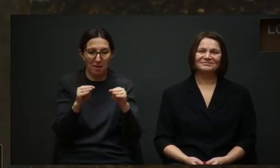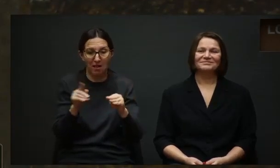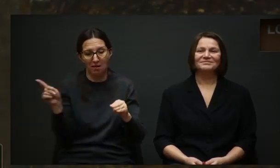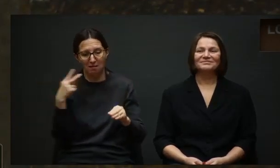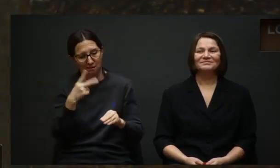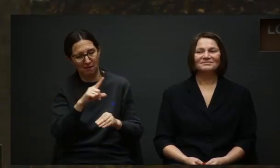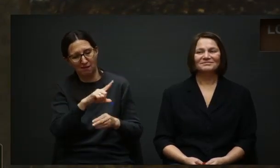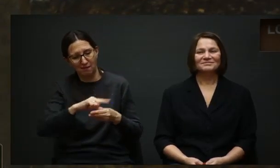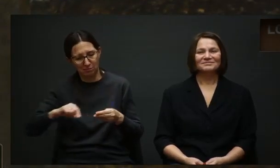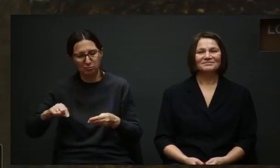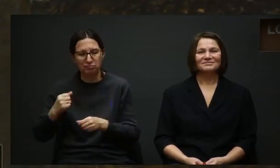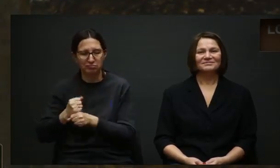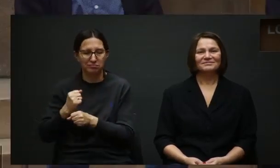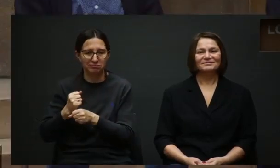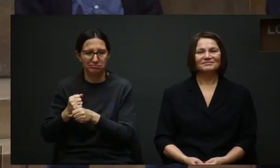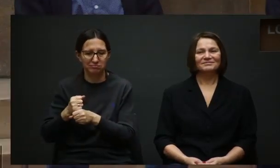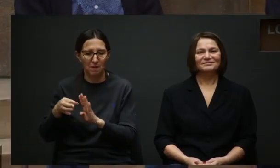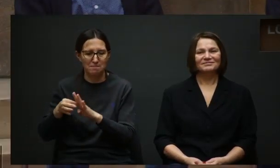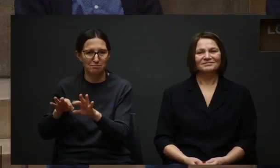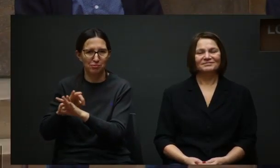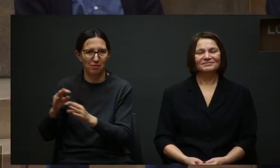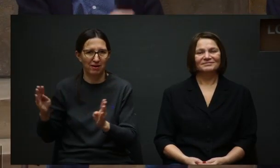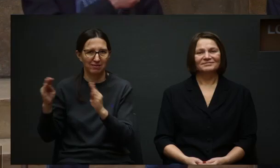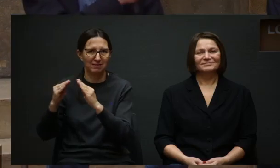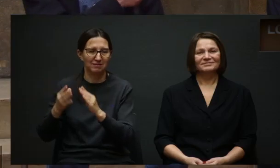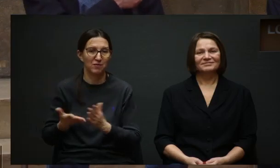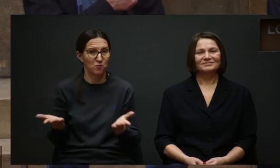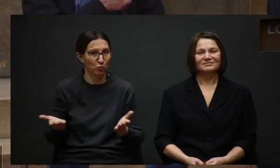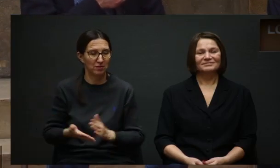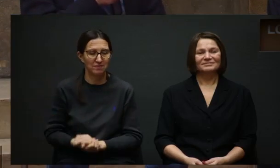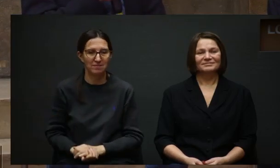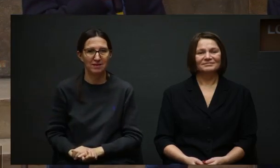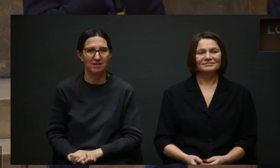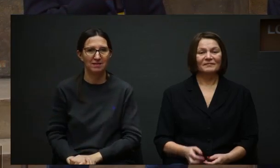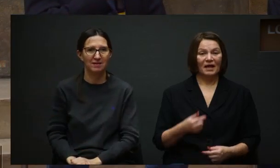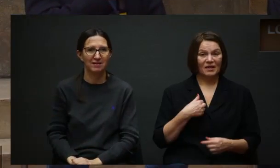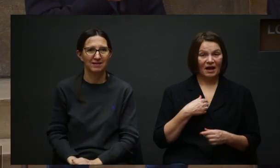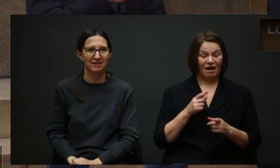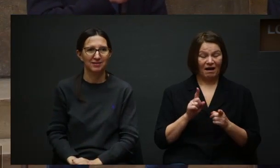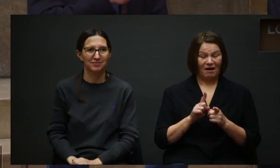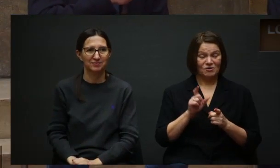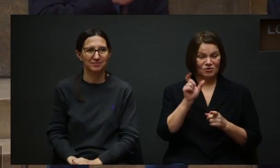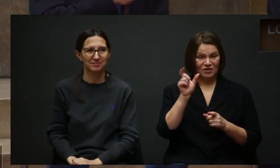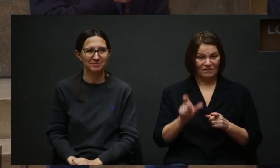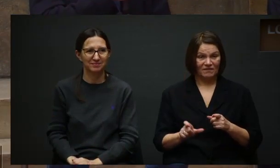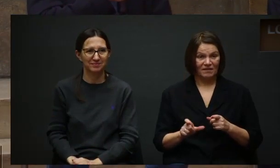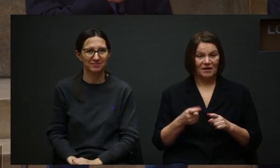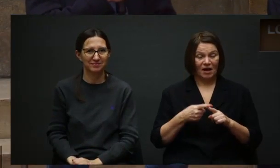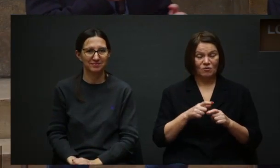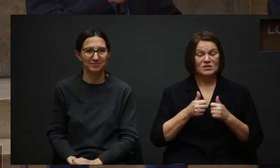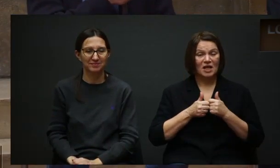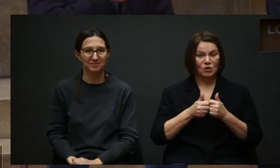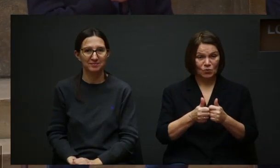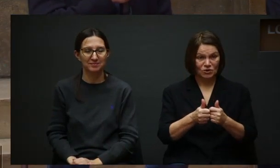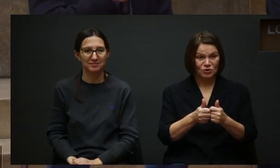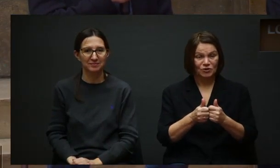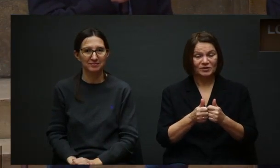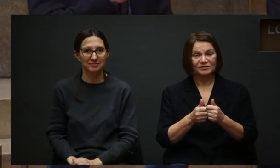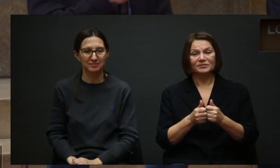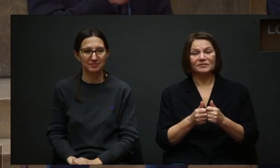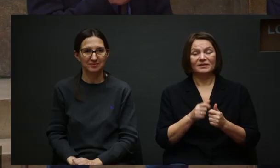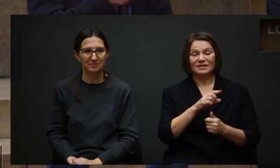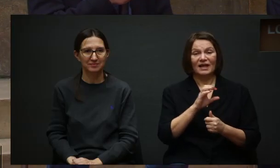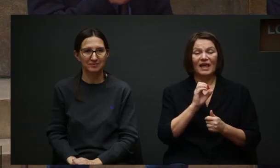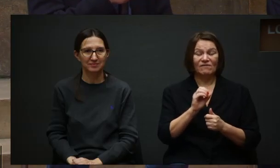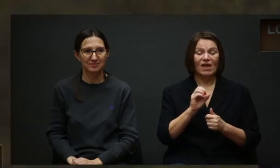вылепил в мастерской у Руднева. Вот. Я, как человек, который сотрудничает с